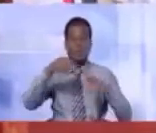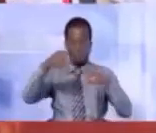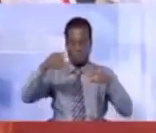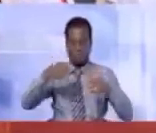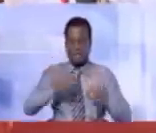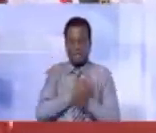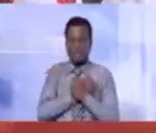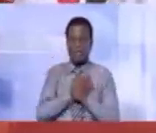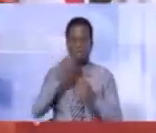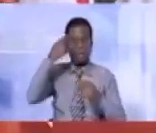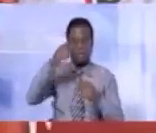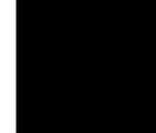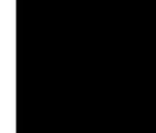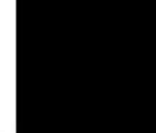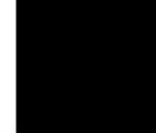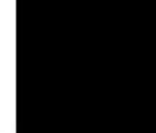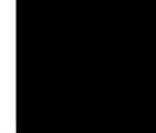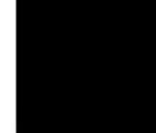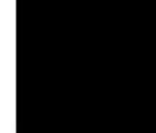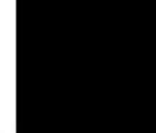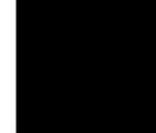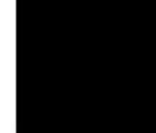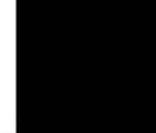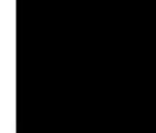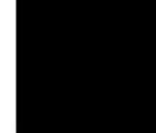parvenir à la paix